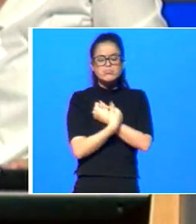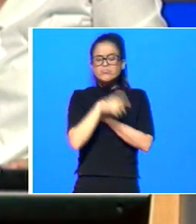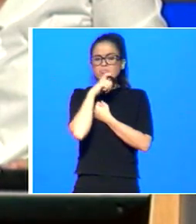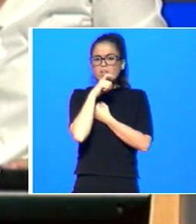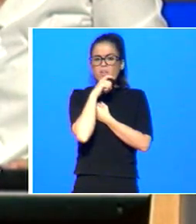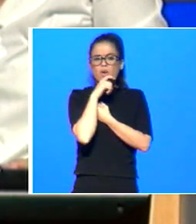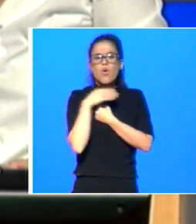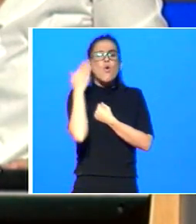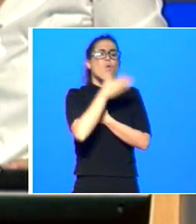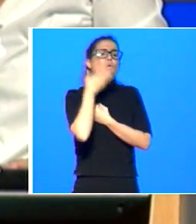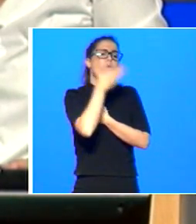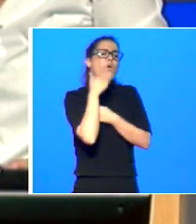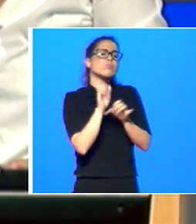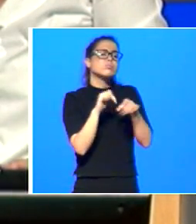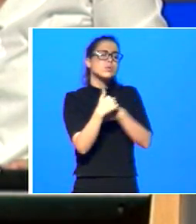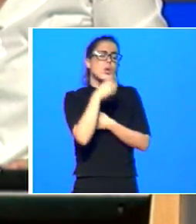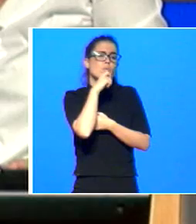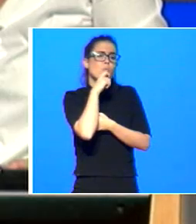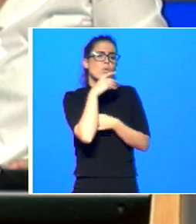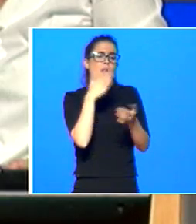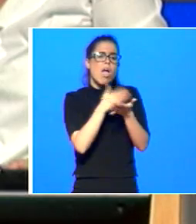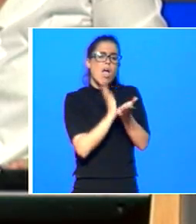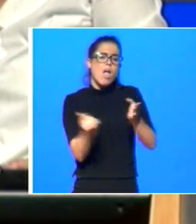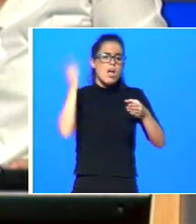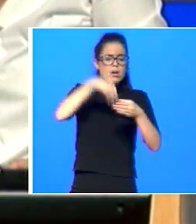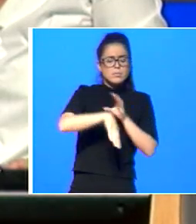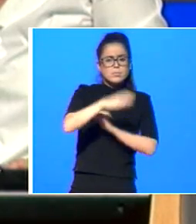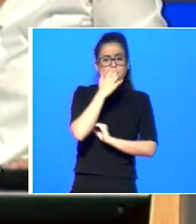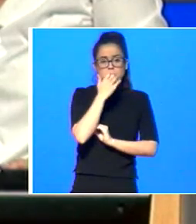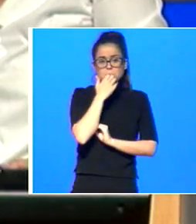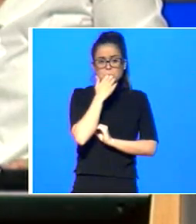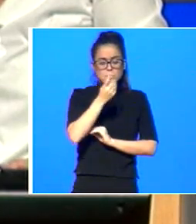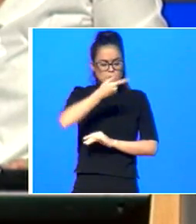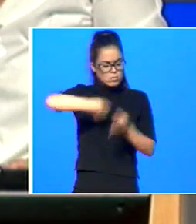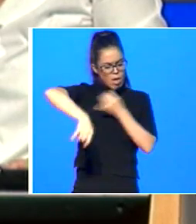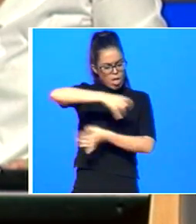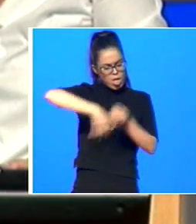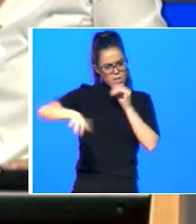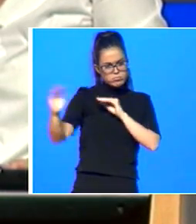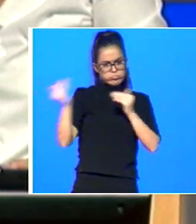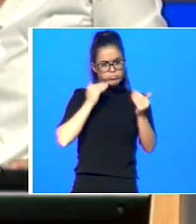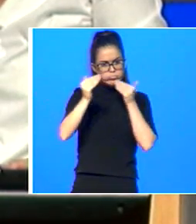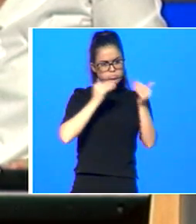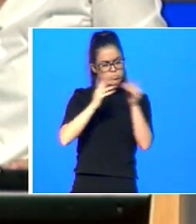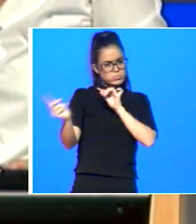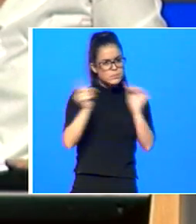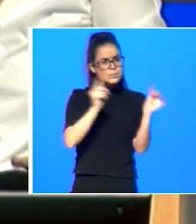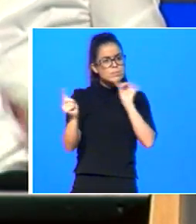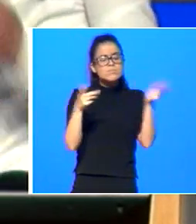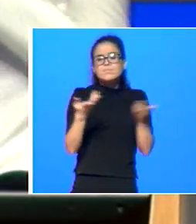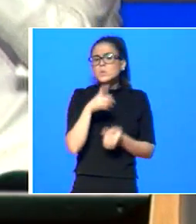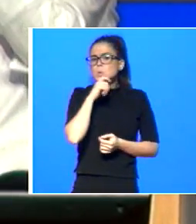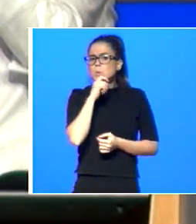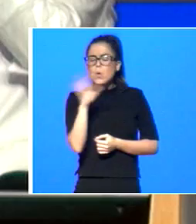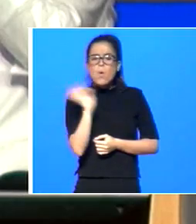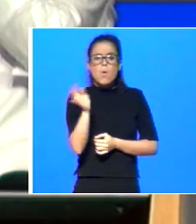ikastetxe batetan, gela barruan, adibidez, elkarrekintzako taldiak egiten dira zenean, hor aldiregon, edo hiru irakasle, edo